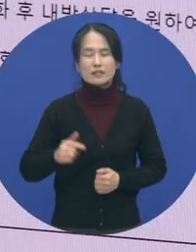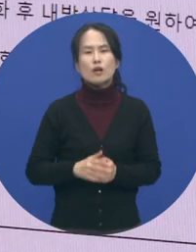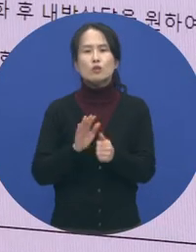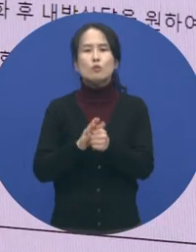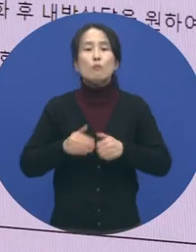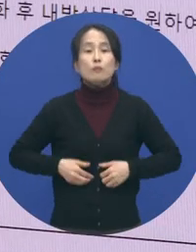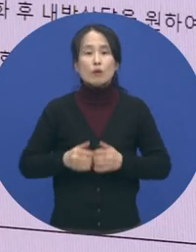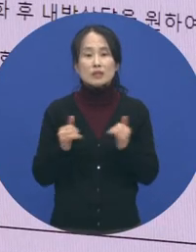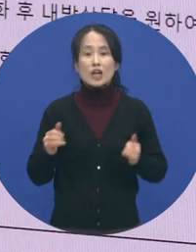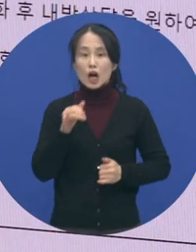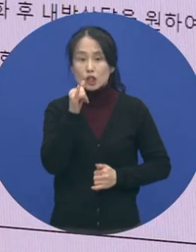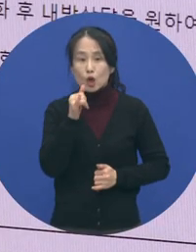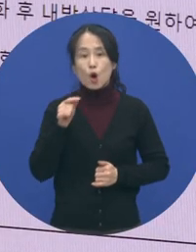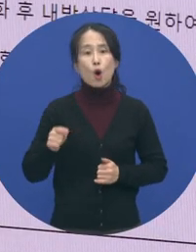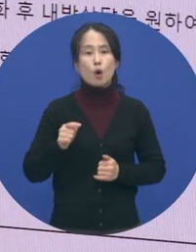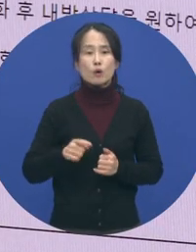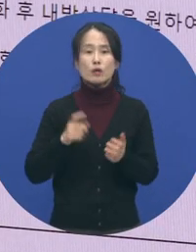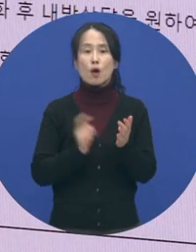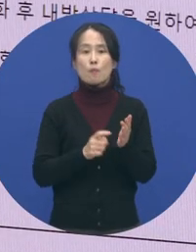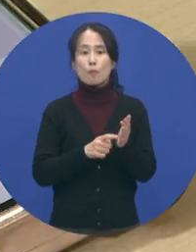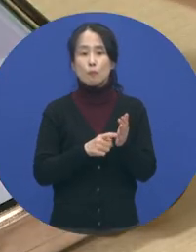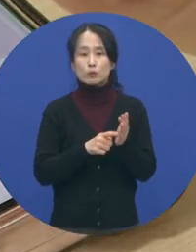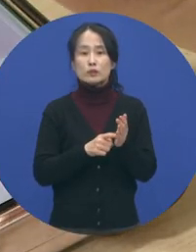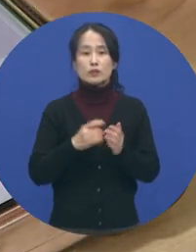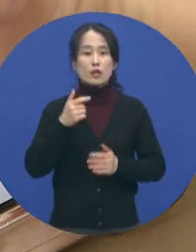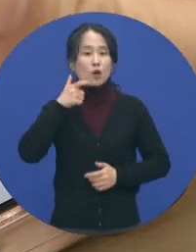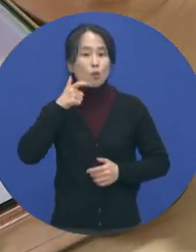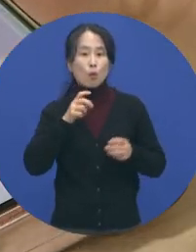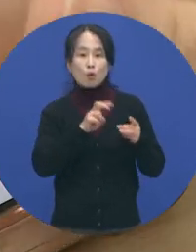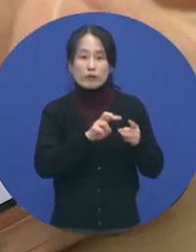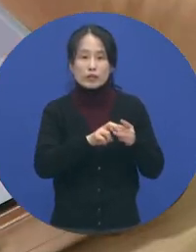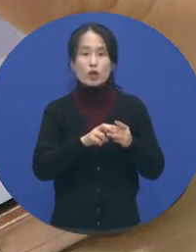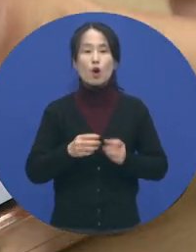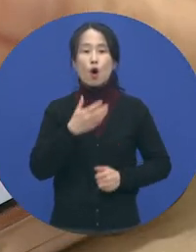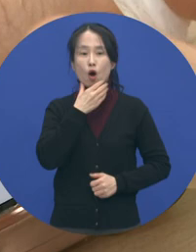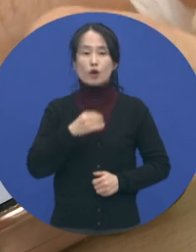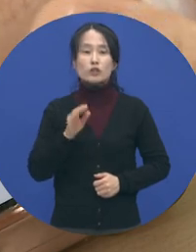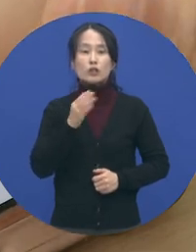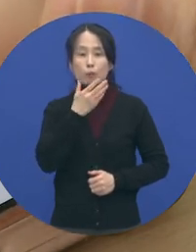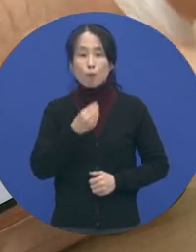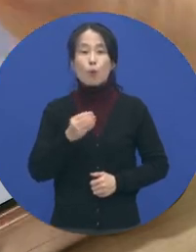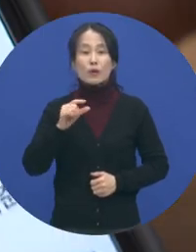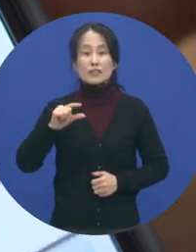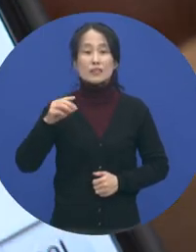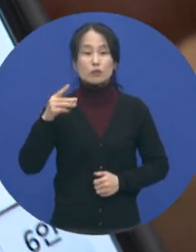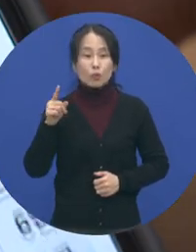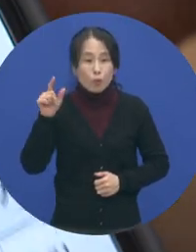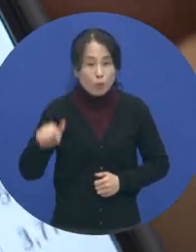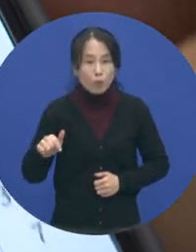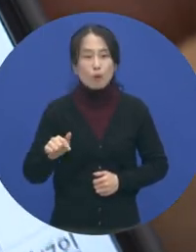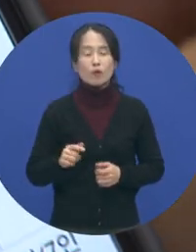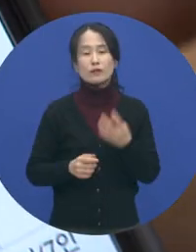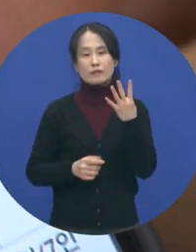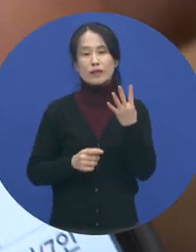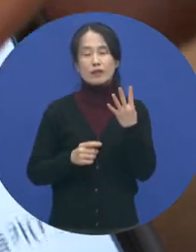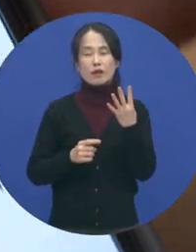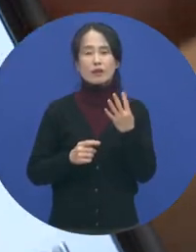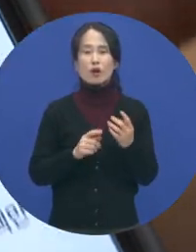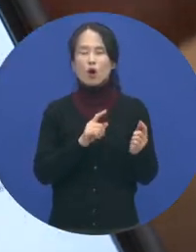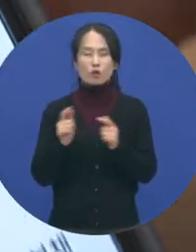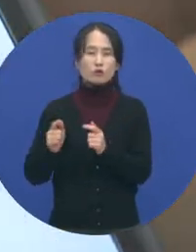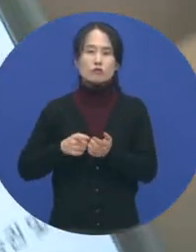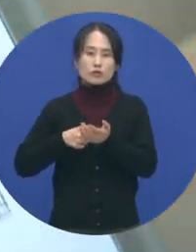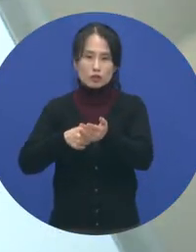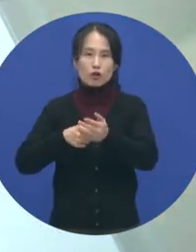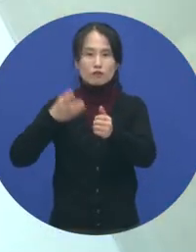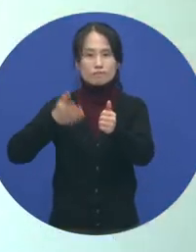이웃이 있다면 한 라인이나 긴급복지 콜센터 경기 복지 긴급복지 누리집 등 내개 채널을 어디로든 제보하면